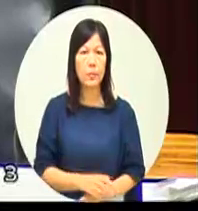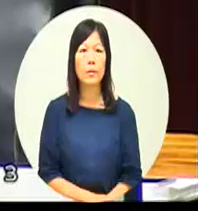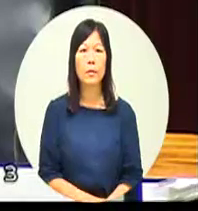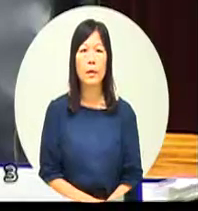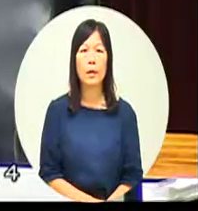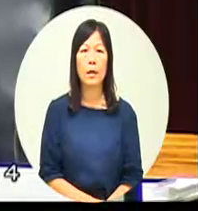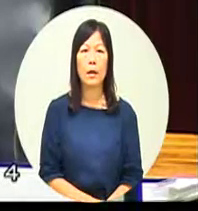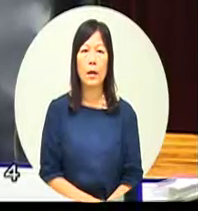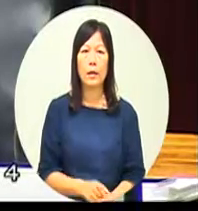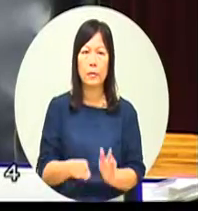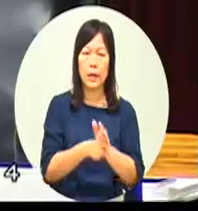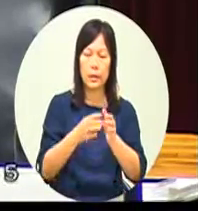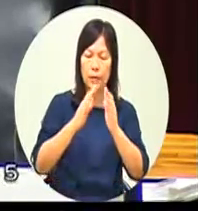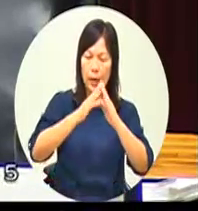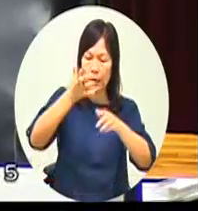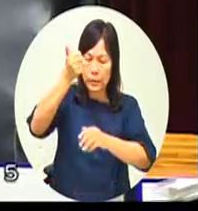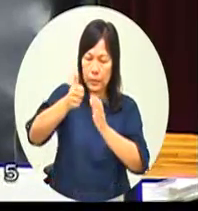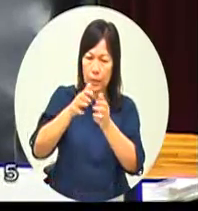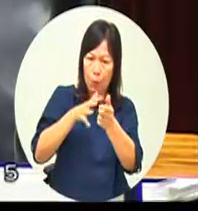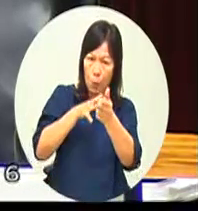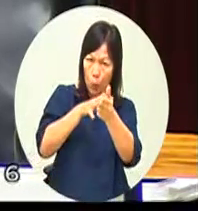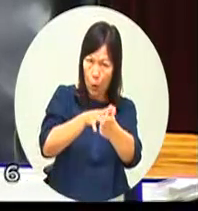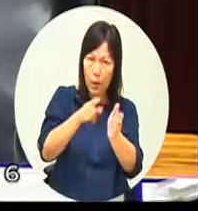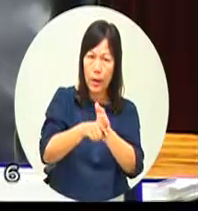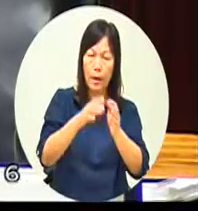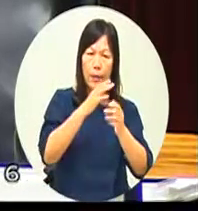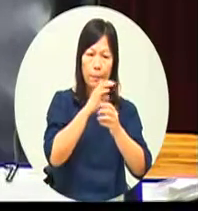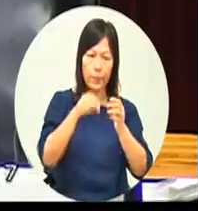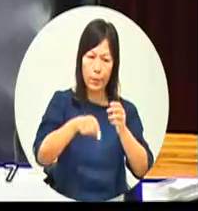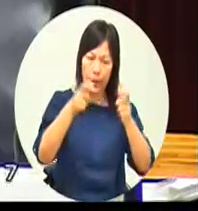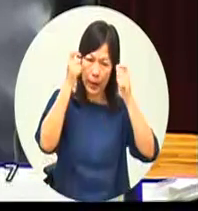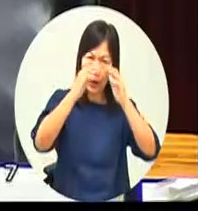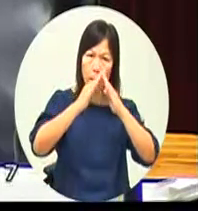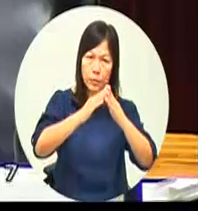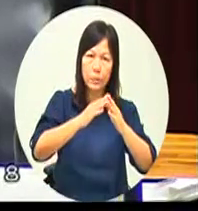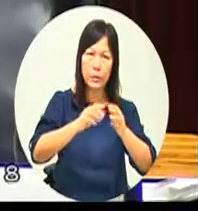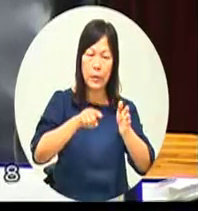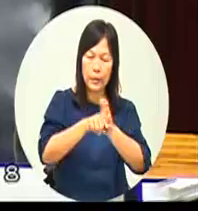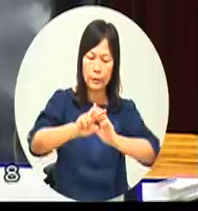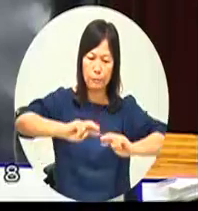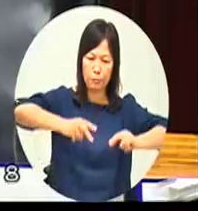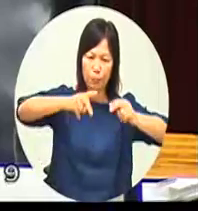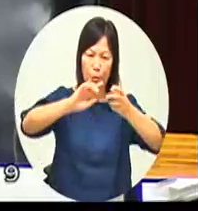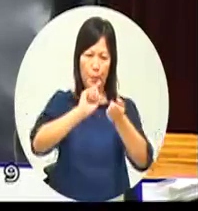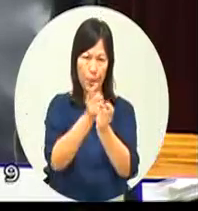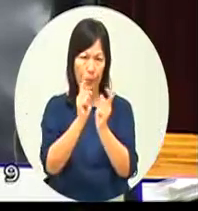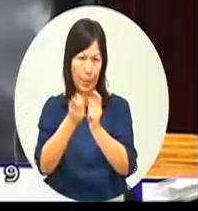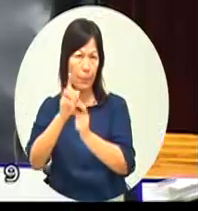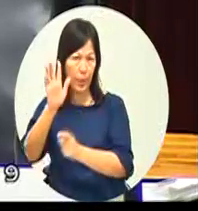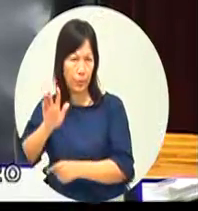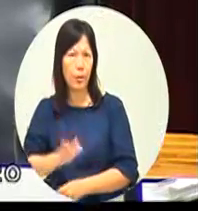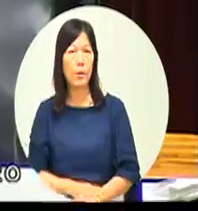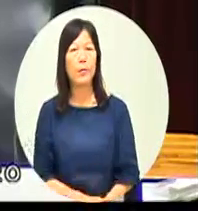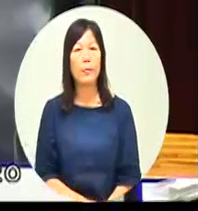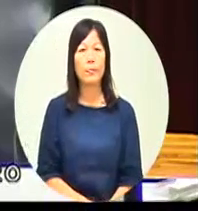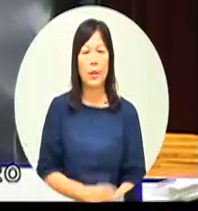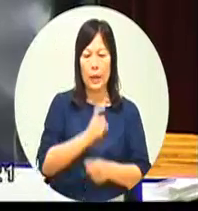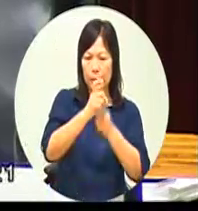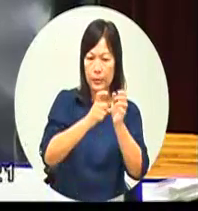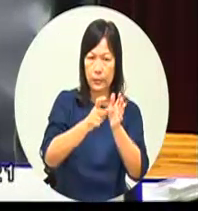市场的带领之下，我们的城市已经不断的在蜕变。10年